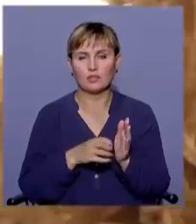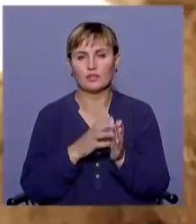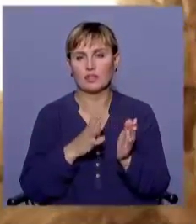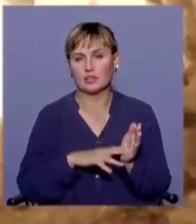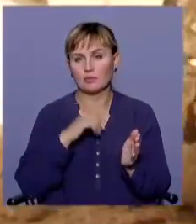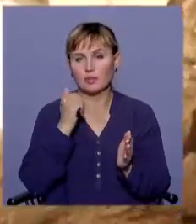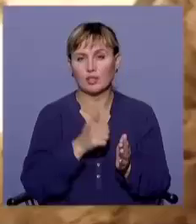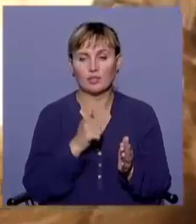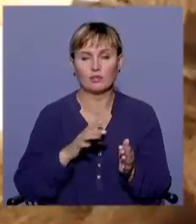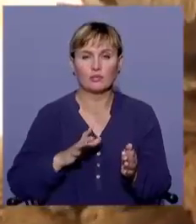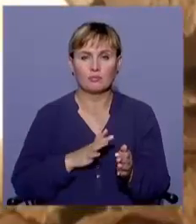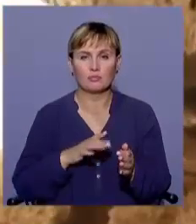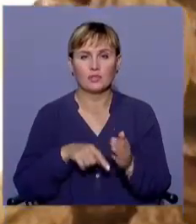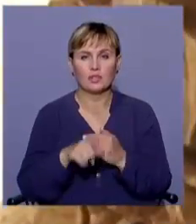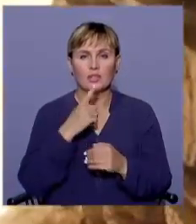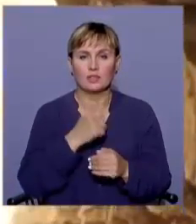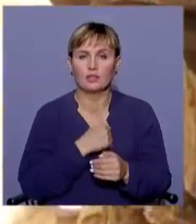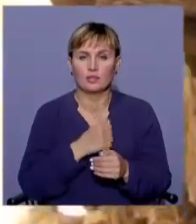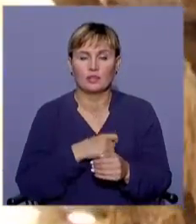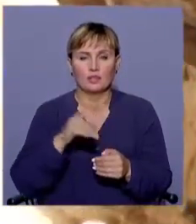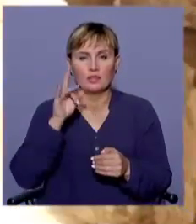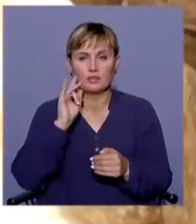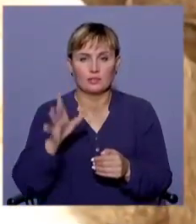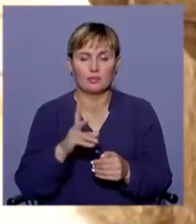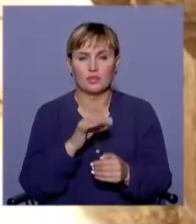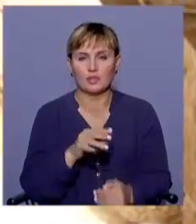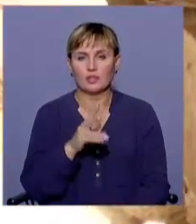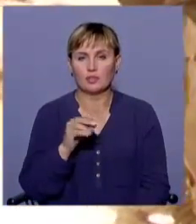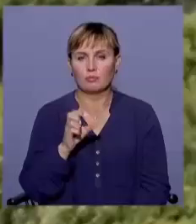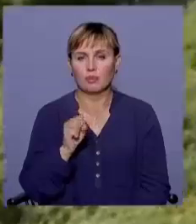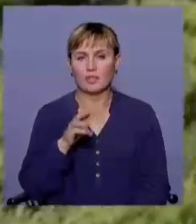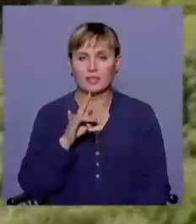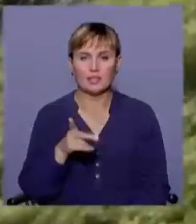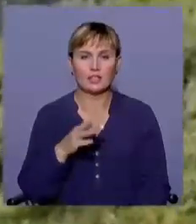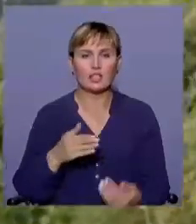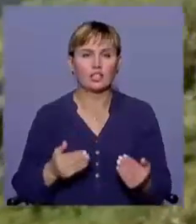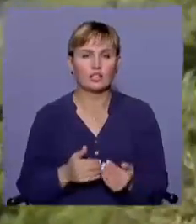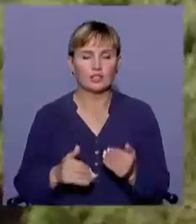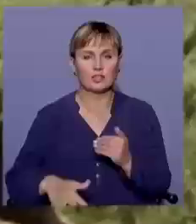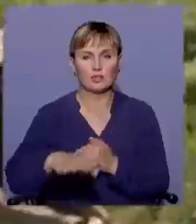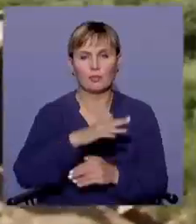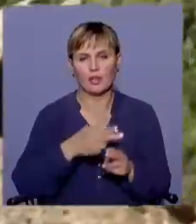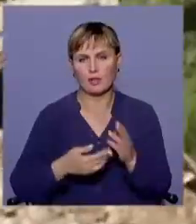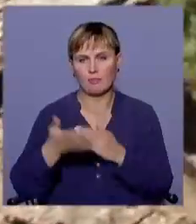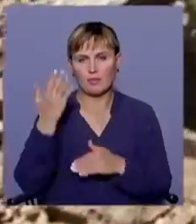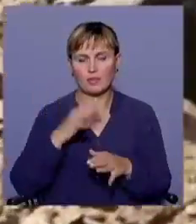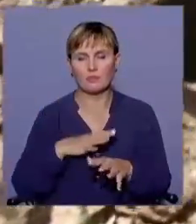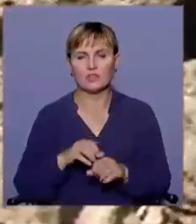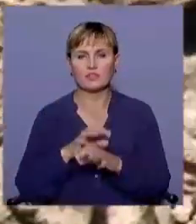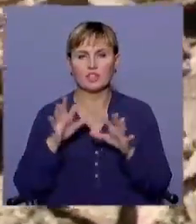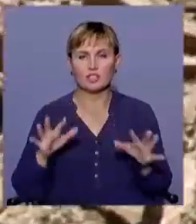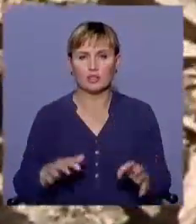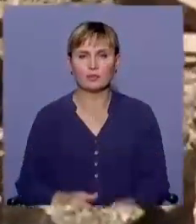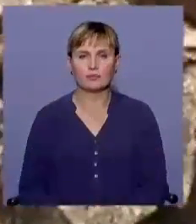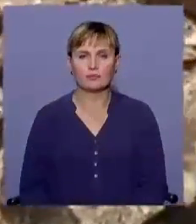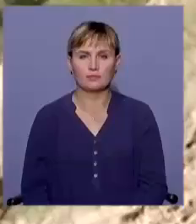году оборонялся от натиска красноармейцев знаменитый Кейкебатыр. Для жителей Аркалыкских степей это место давно стало священным.